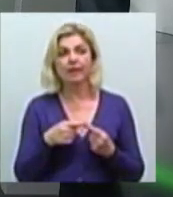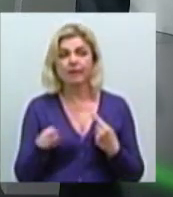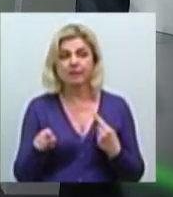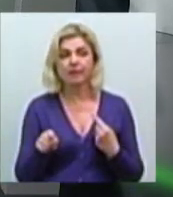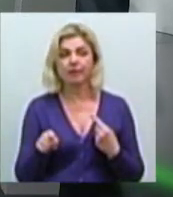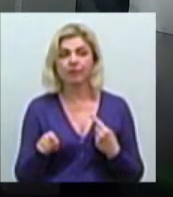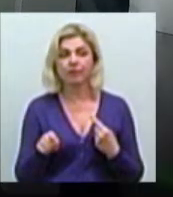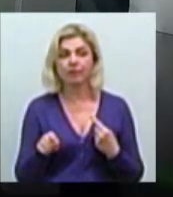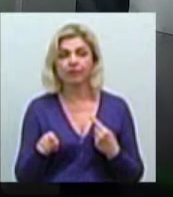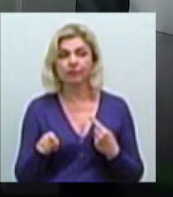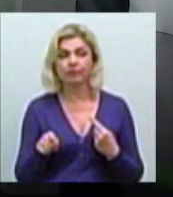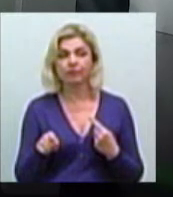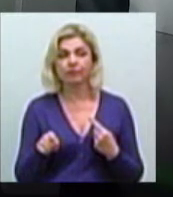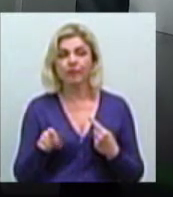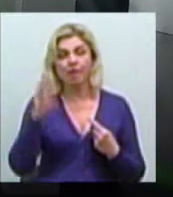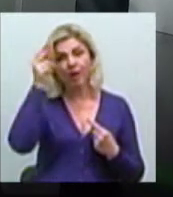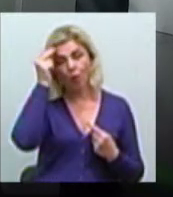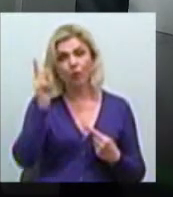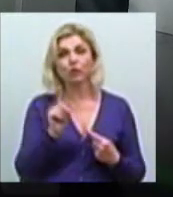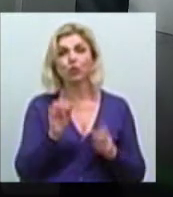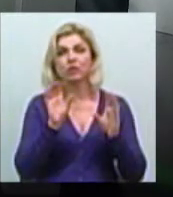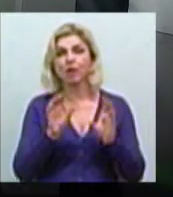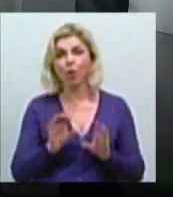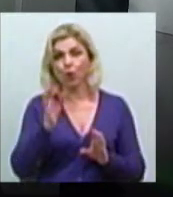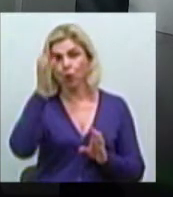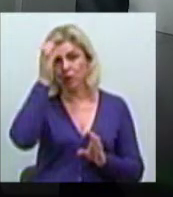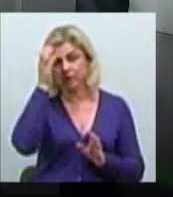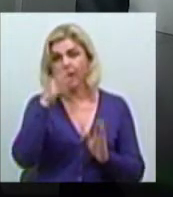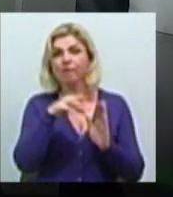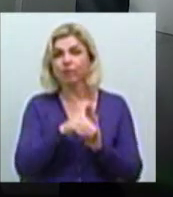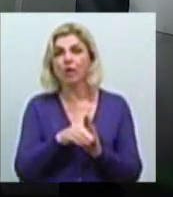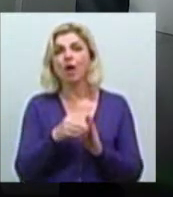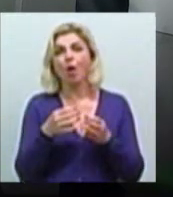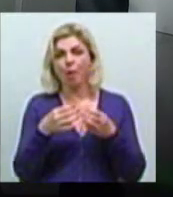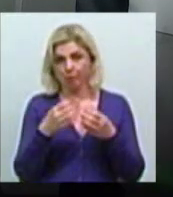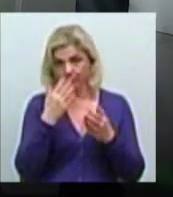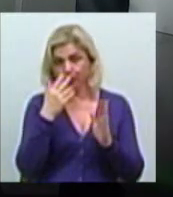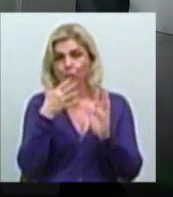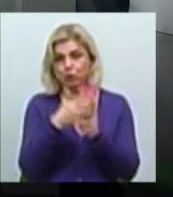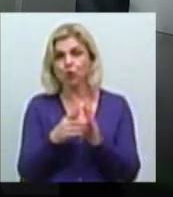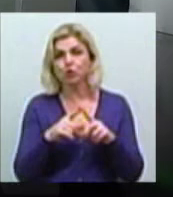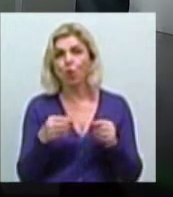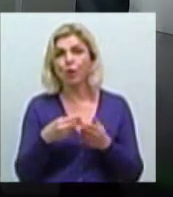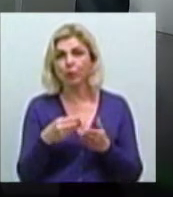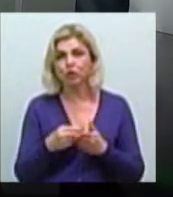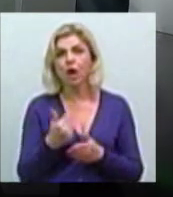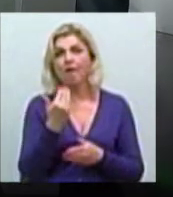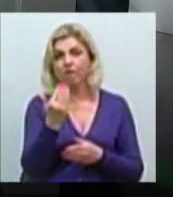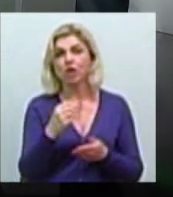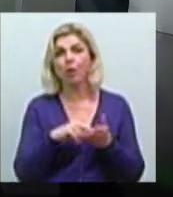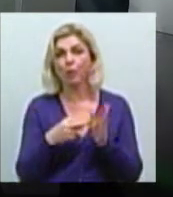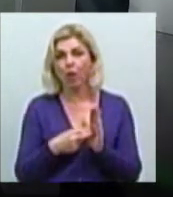і, враховуючи те, що закон про освіту передбачає прозорість шкільних бюджетів, ваш проєкт